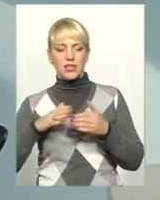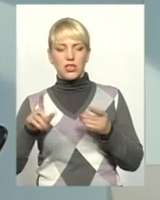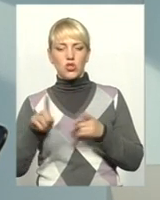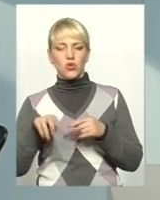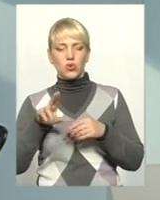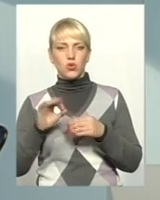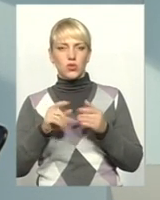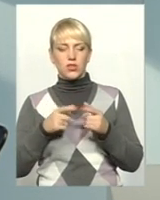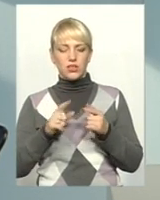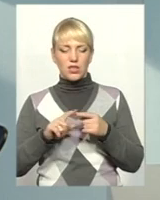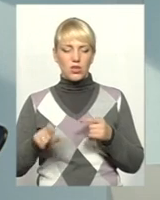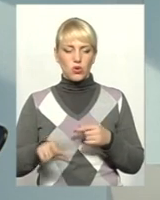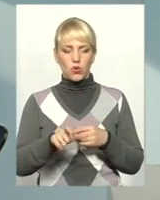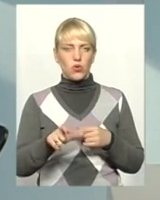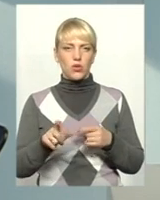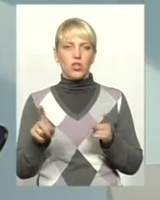чи асфальтобетон,